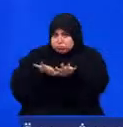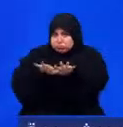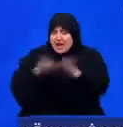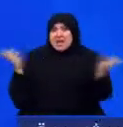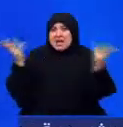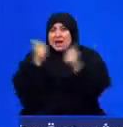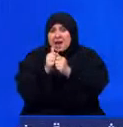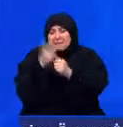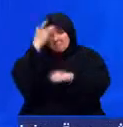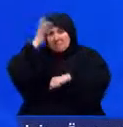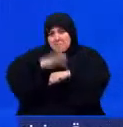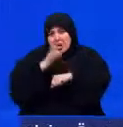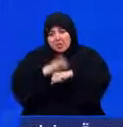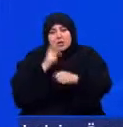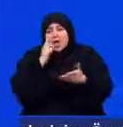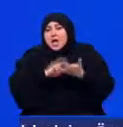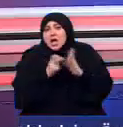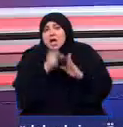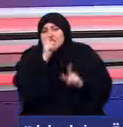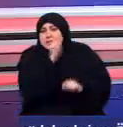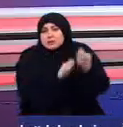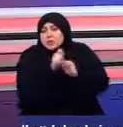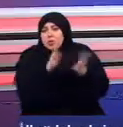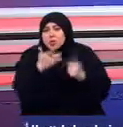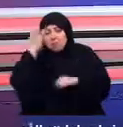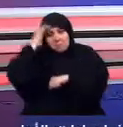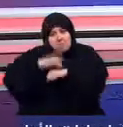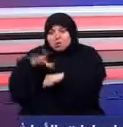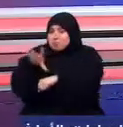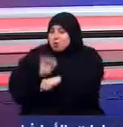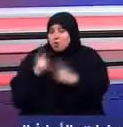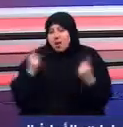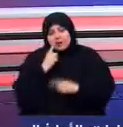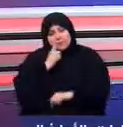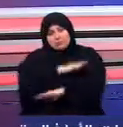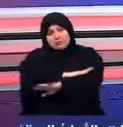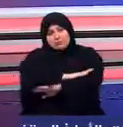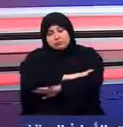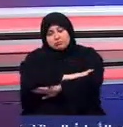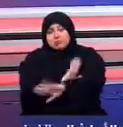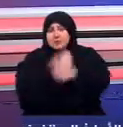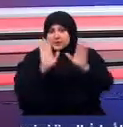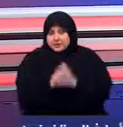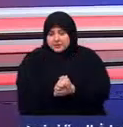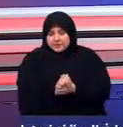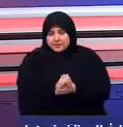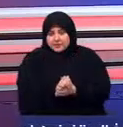الأرواح، يعتبر تعايش. تمام. مش هو تعايش ولكن بطريقة تطبيق إجراءات. نعم.